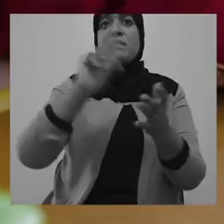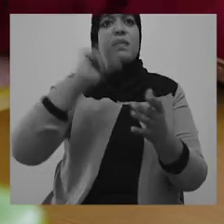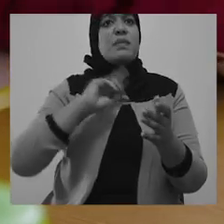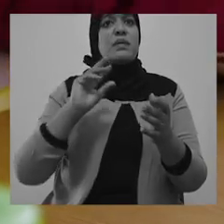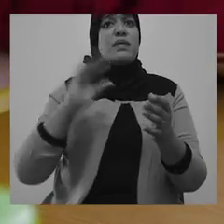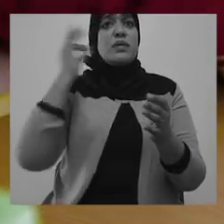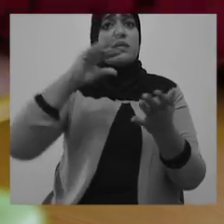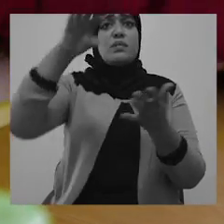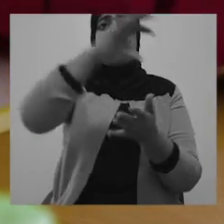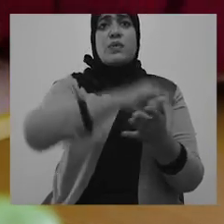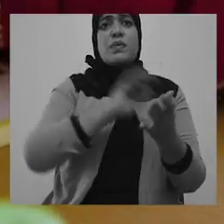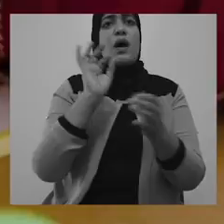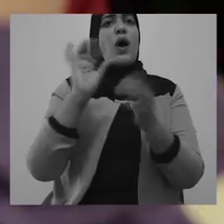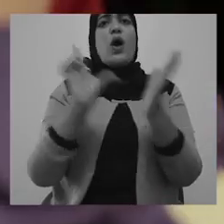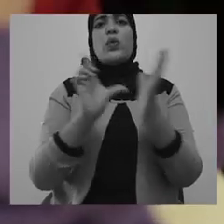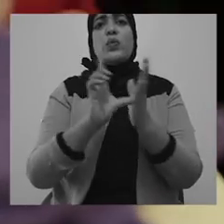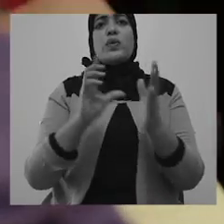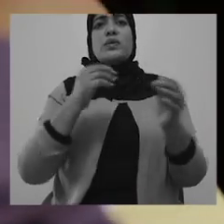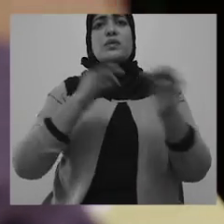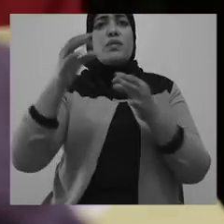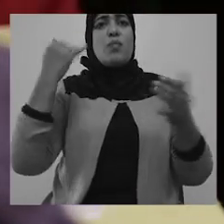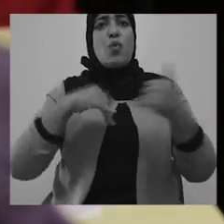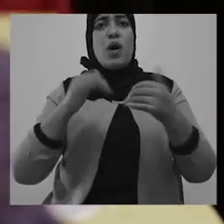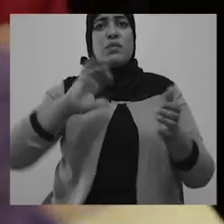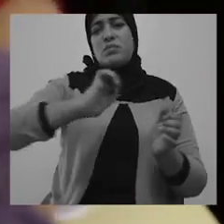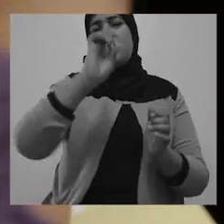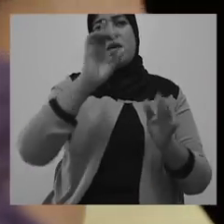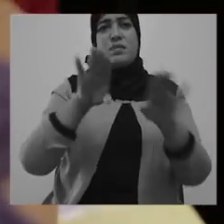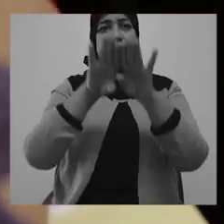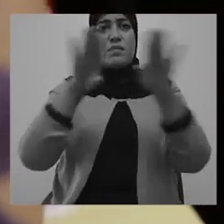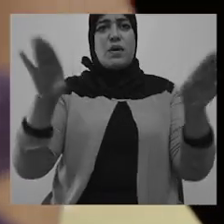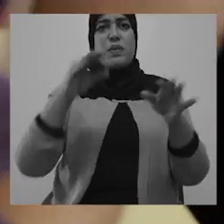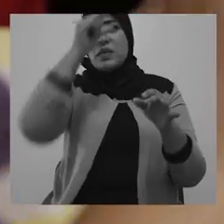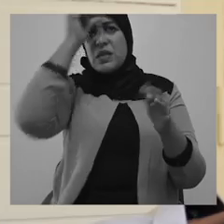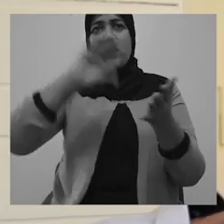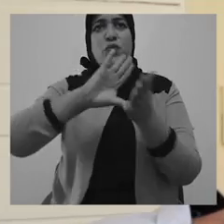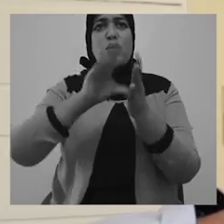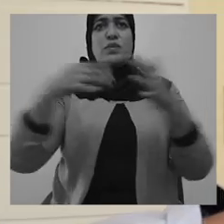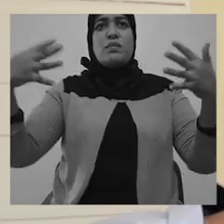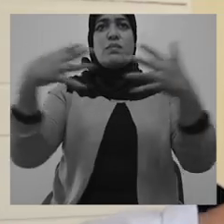par les organisations de personnes handicapées pour mener leurs actions de plaidoyer face aux autorités.